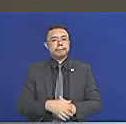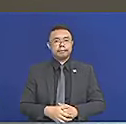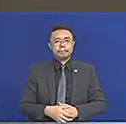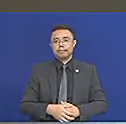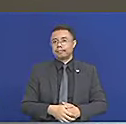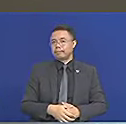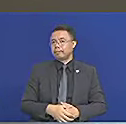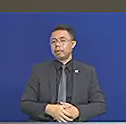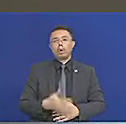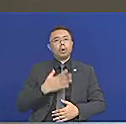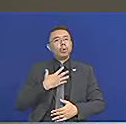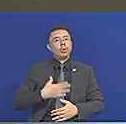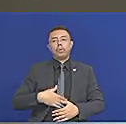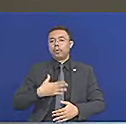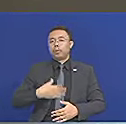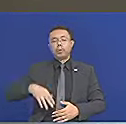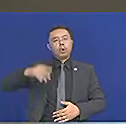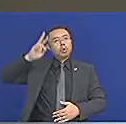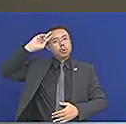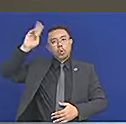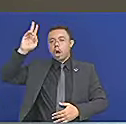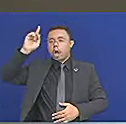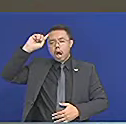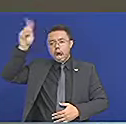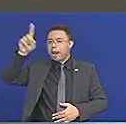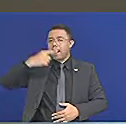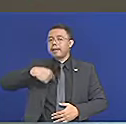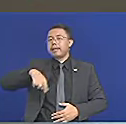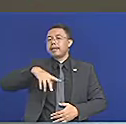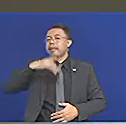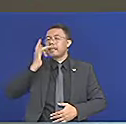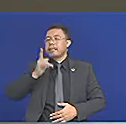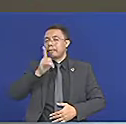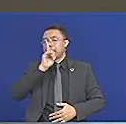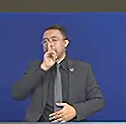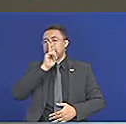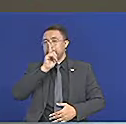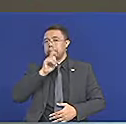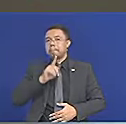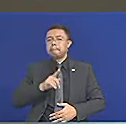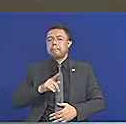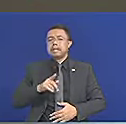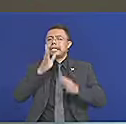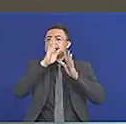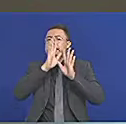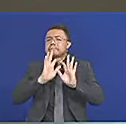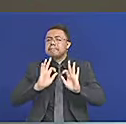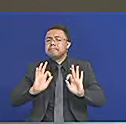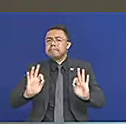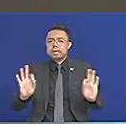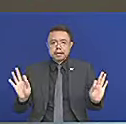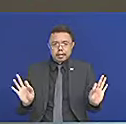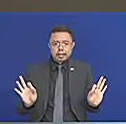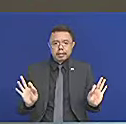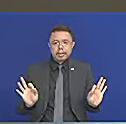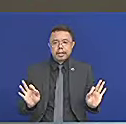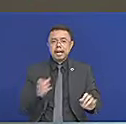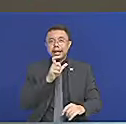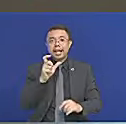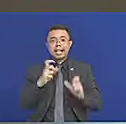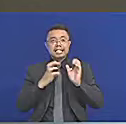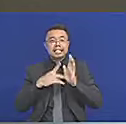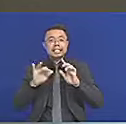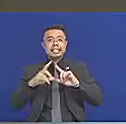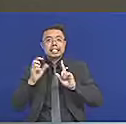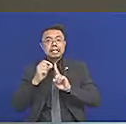Waduh, Tuhan Allah kita itu diam, saudaraku. Senyap itu, ya. Kata senyap